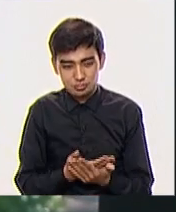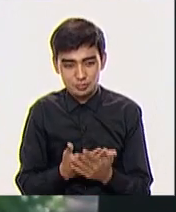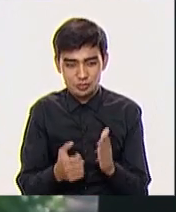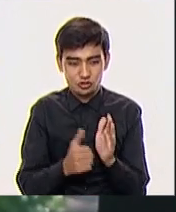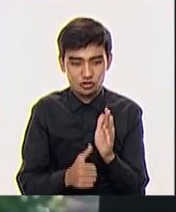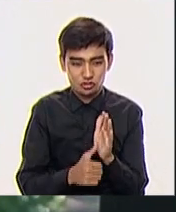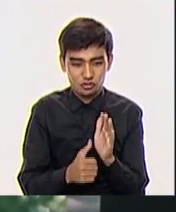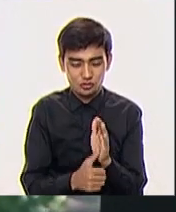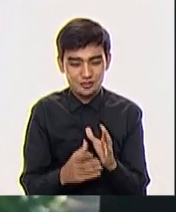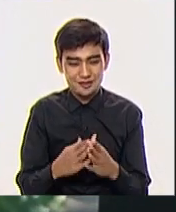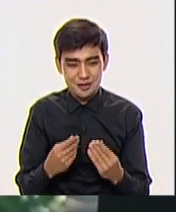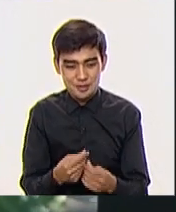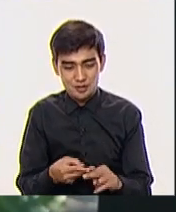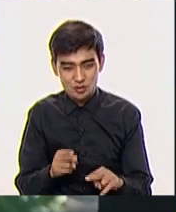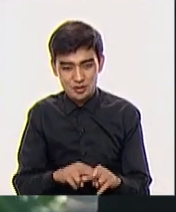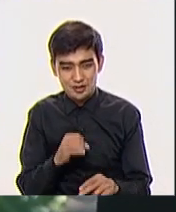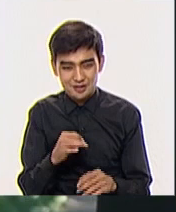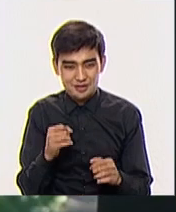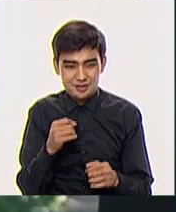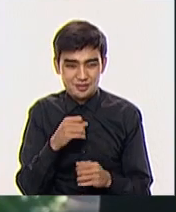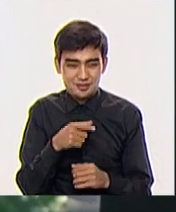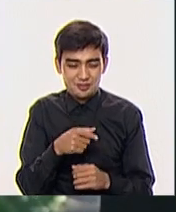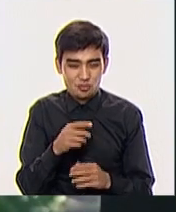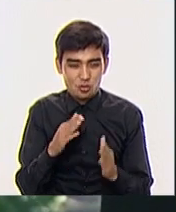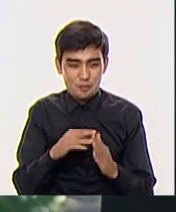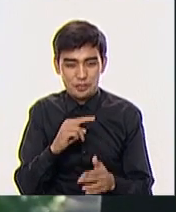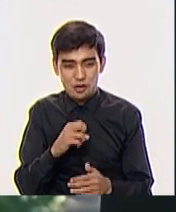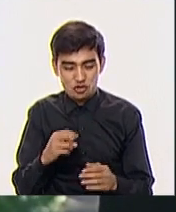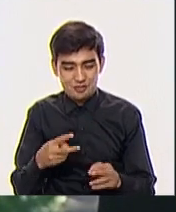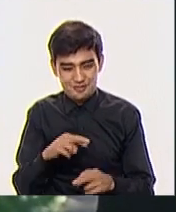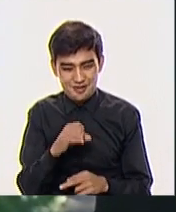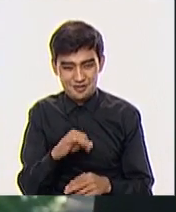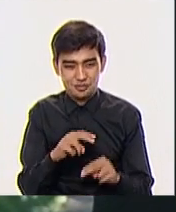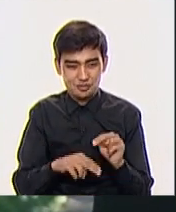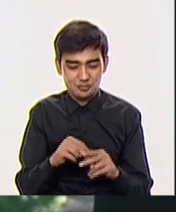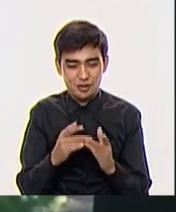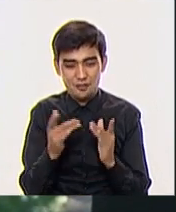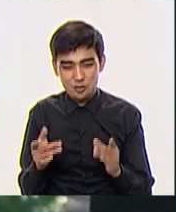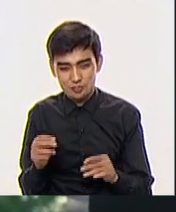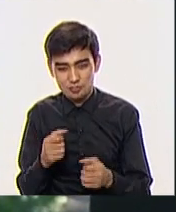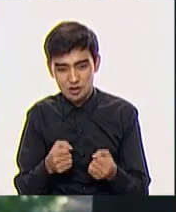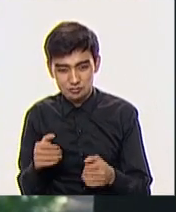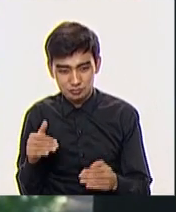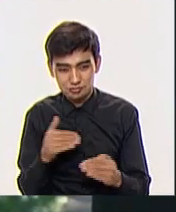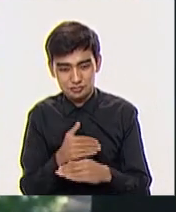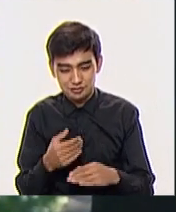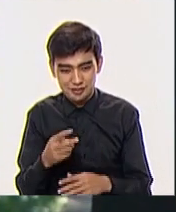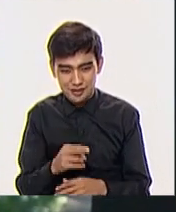60 семей. Это зимний вариант домов. 60 домов для строительства автомобильного моста. Здесь в общей протяженностью